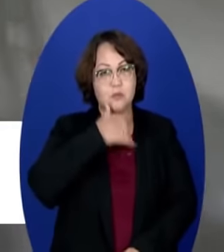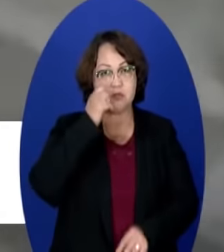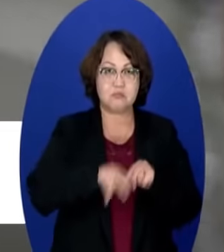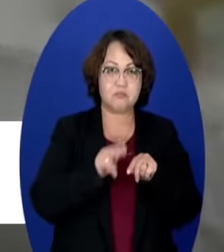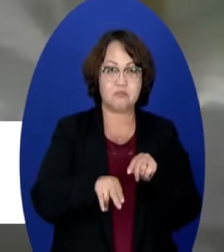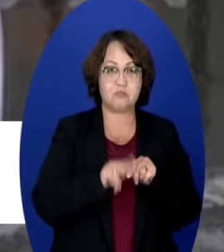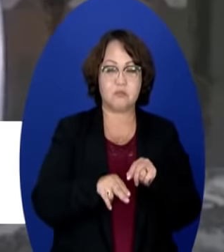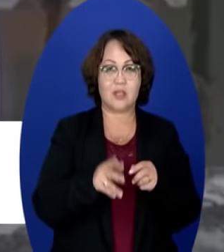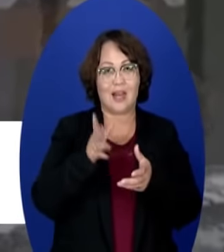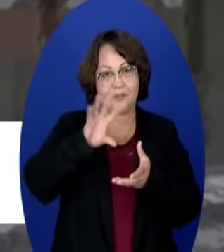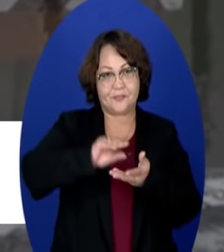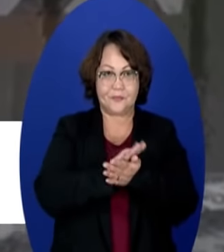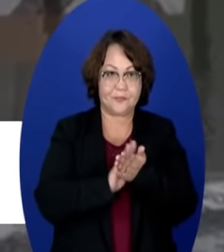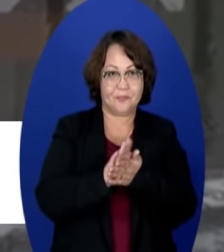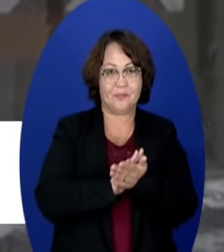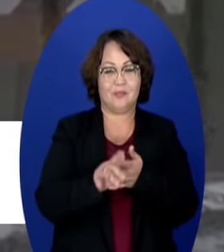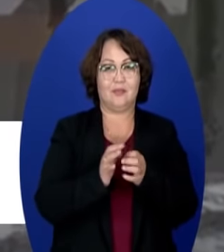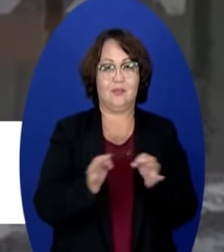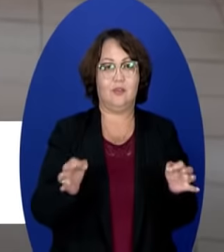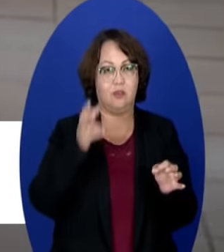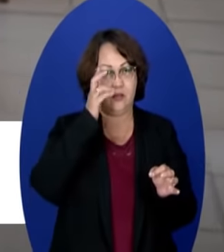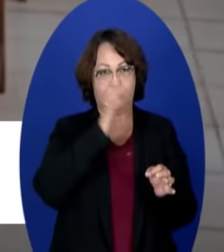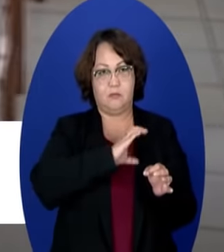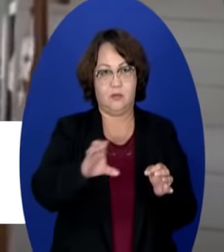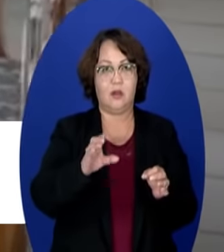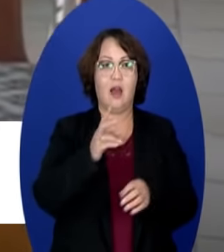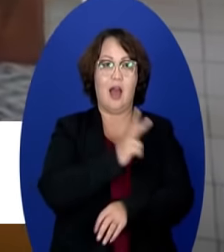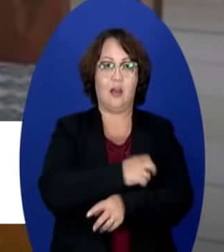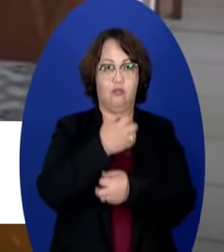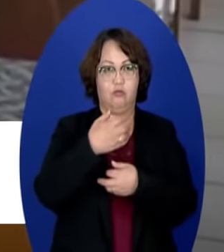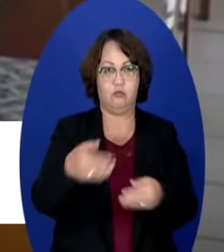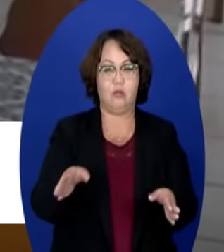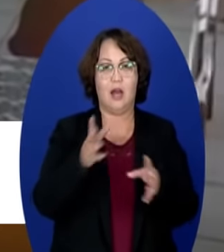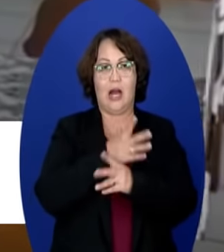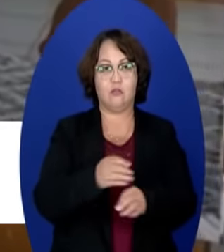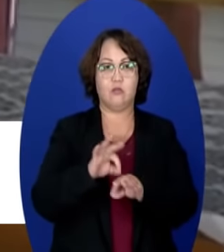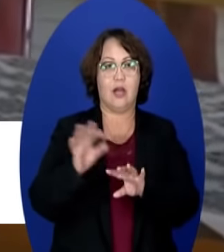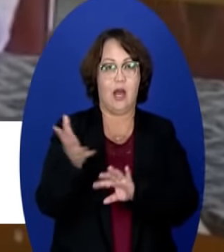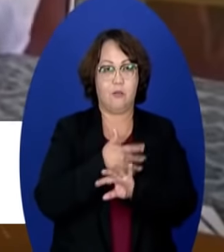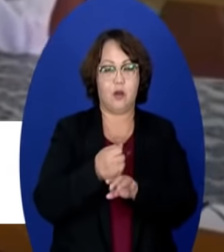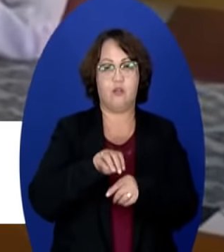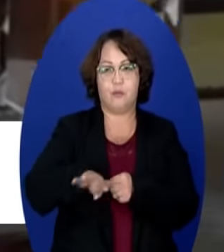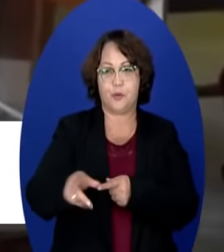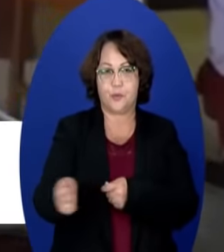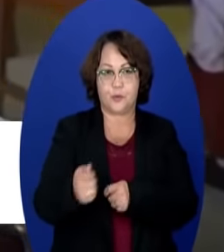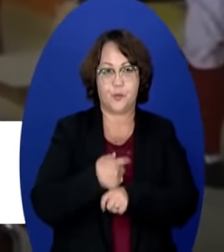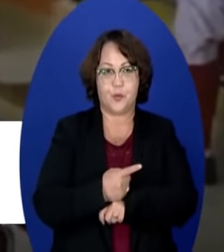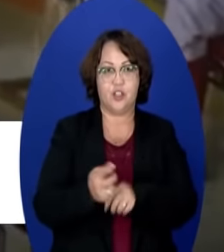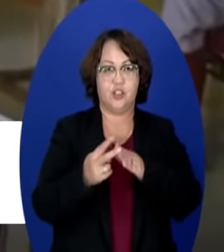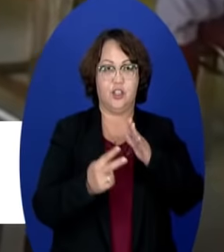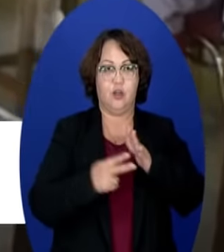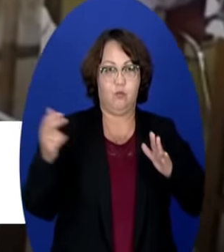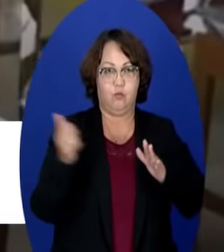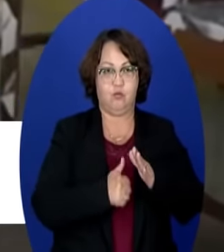хэмжиж гарыг нь сайтар ариутгаж байна. Боловсролын байгууллагууд анги танхимд байнга халдваггүй жилэлт хийж байгаагийн дээр ширээ бүрийг